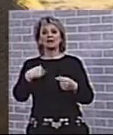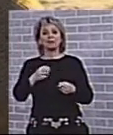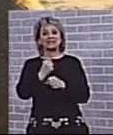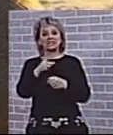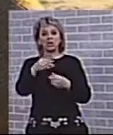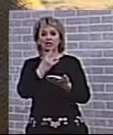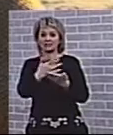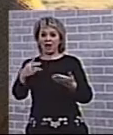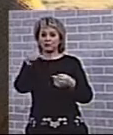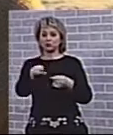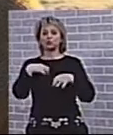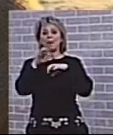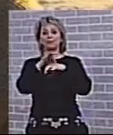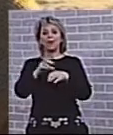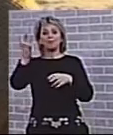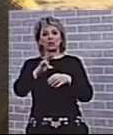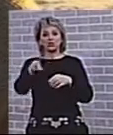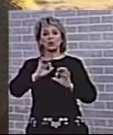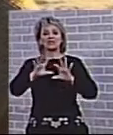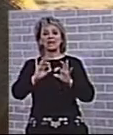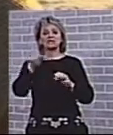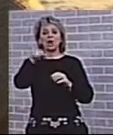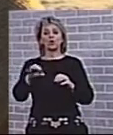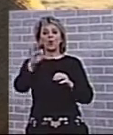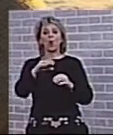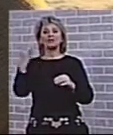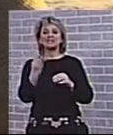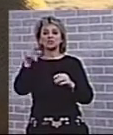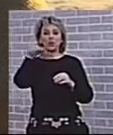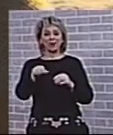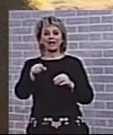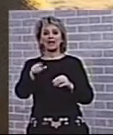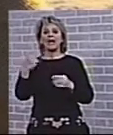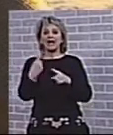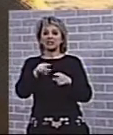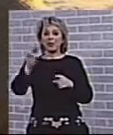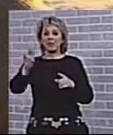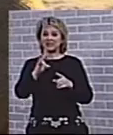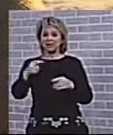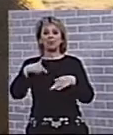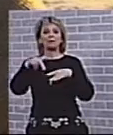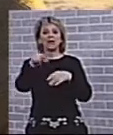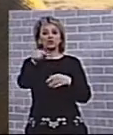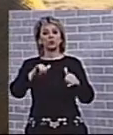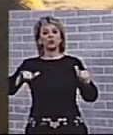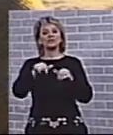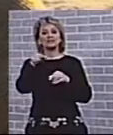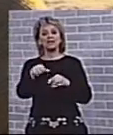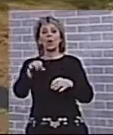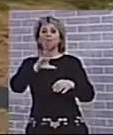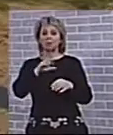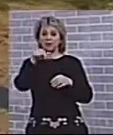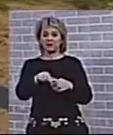сделали трапезу, нас провели по монастырю и рассказали об истории данного монастыря. Мы прошли в музей, разумеется,